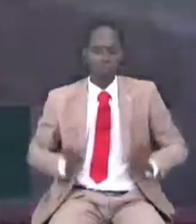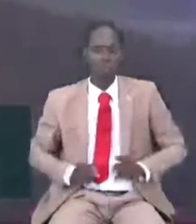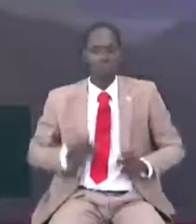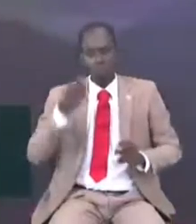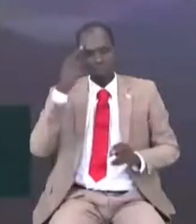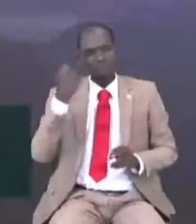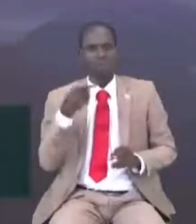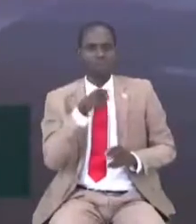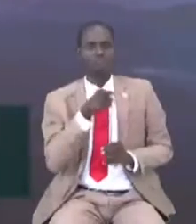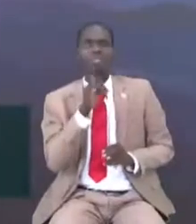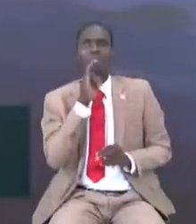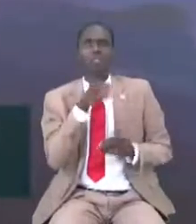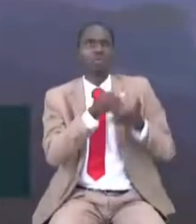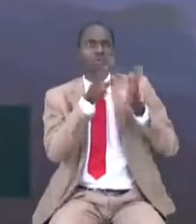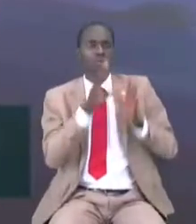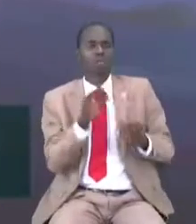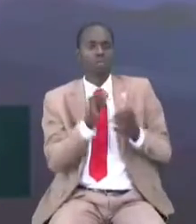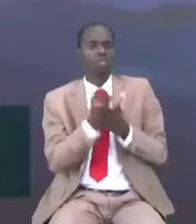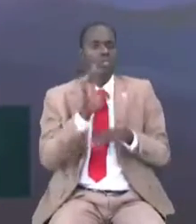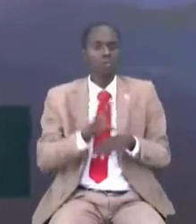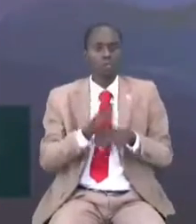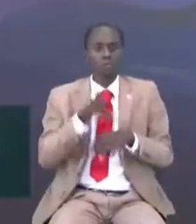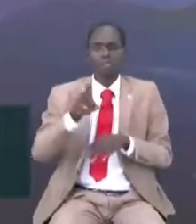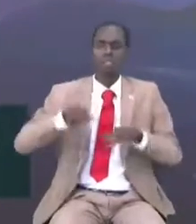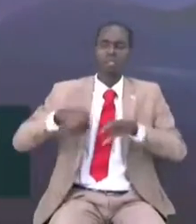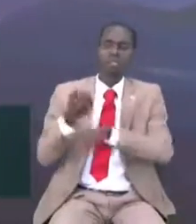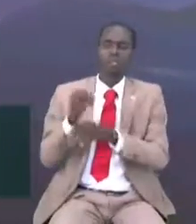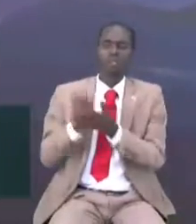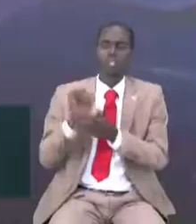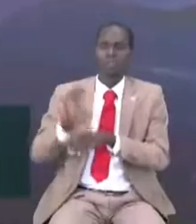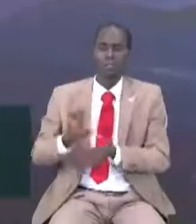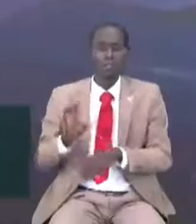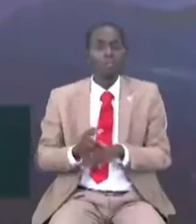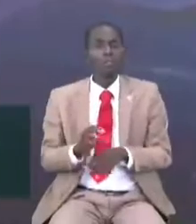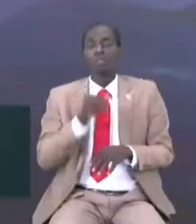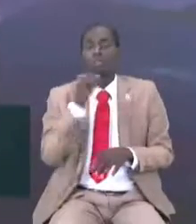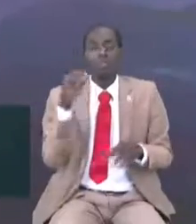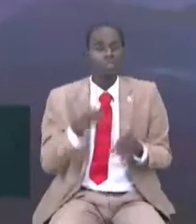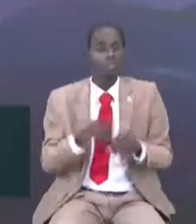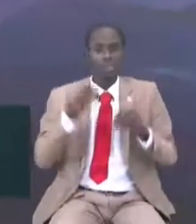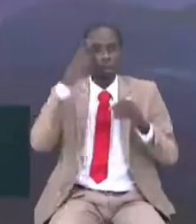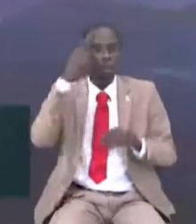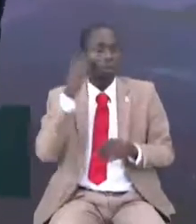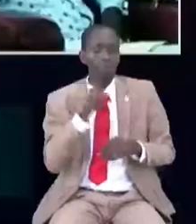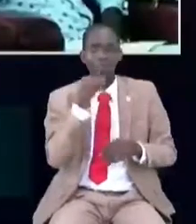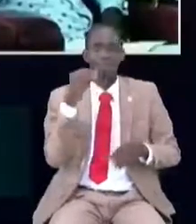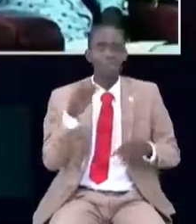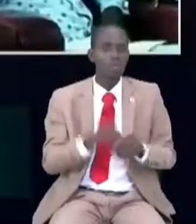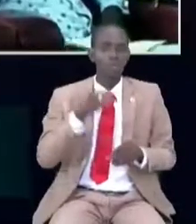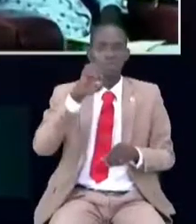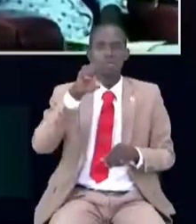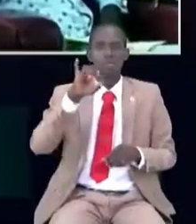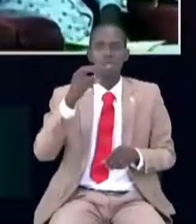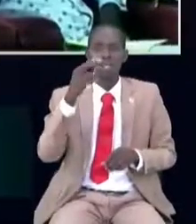Moïse, d'un Élie, d'un Esaïe, en Jérémie, en Ézéchiel, il n'y a de salut ni en